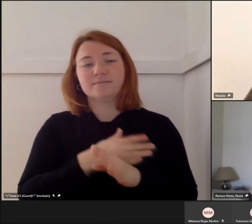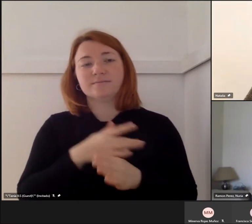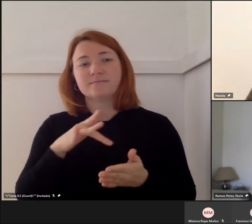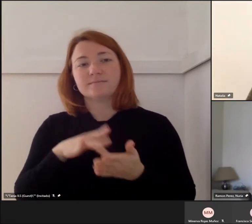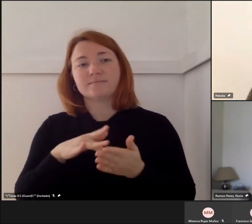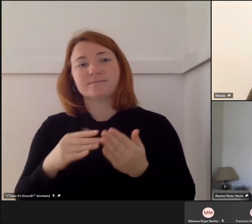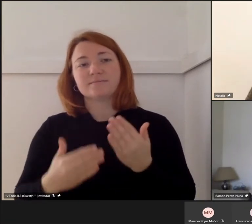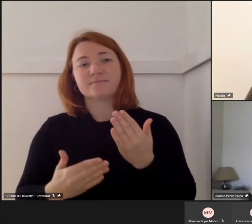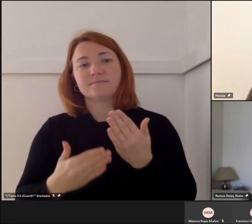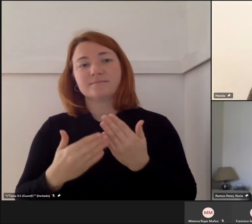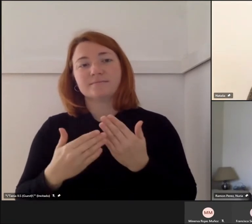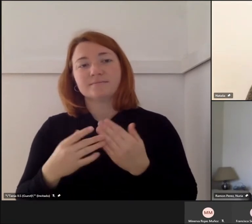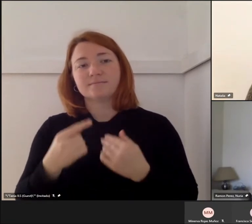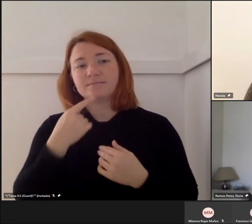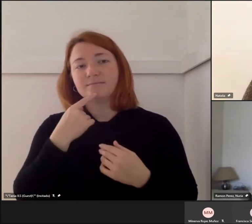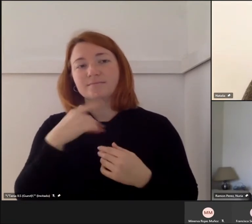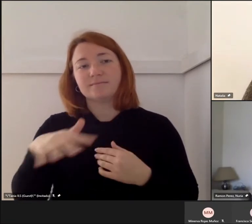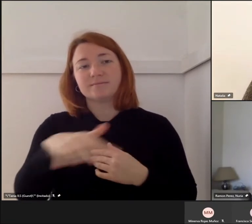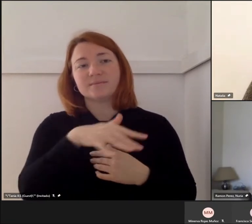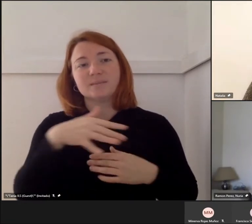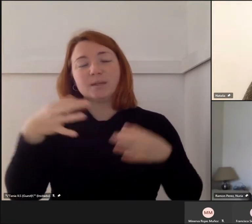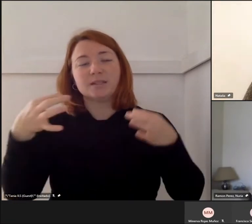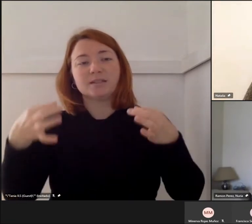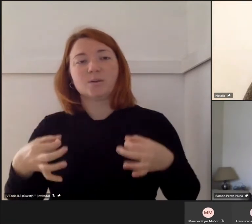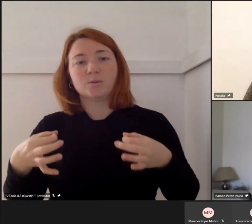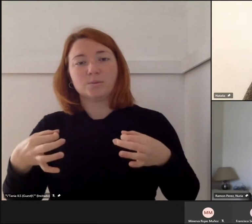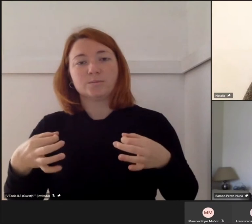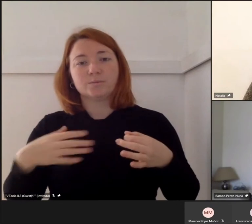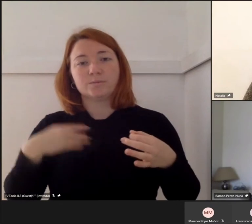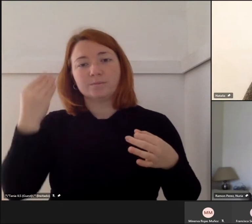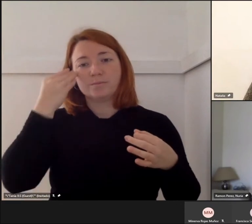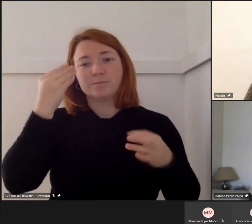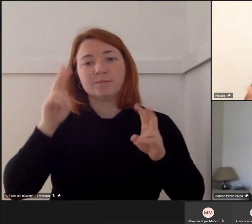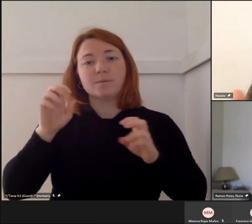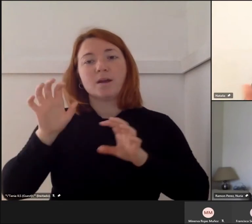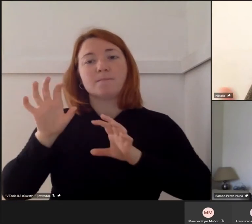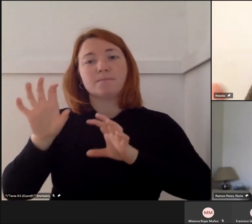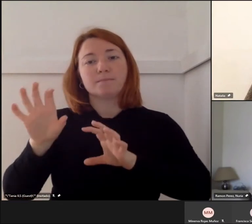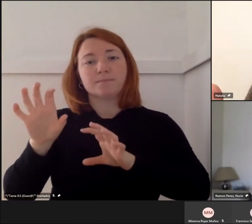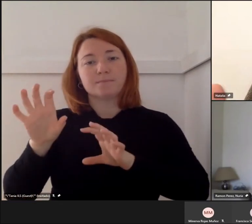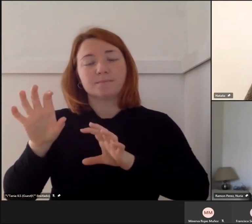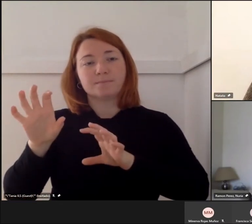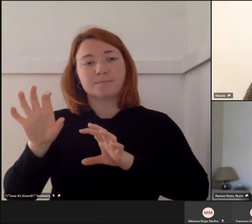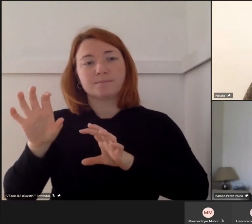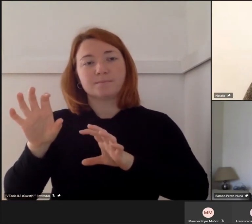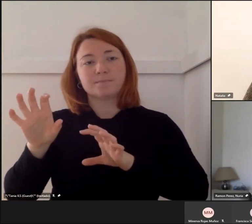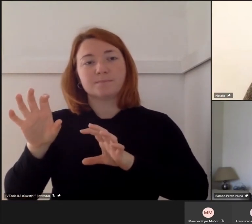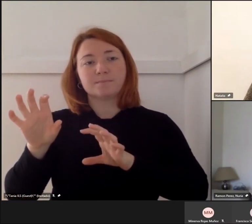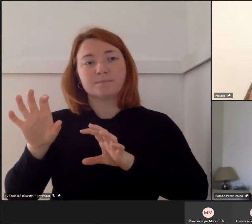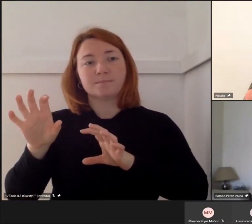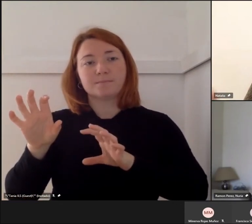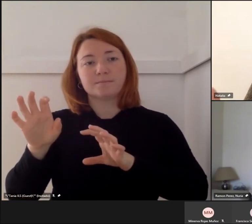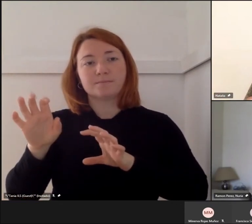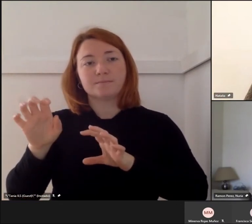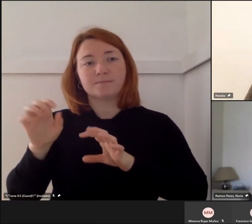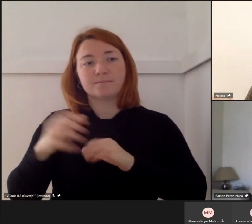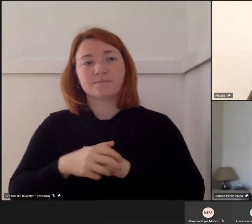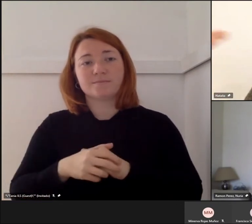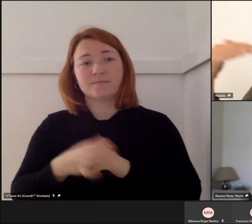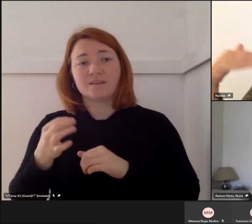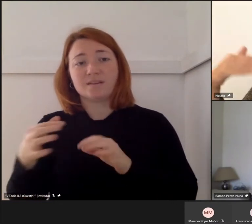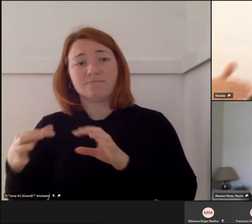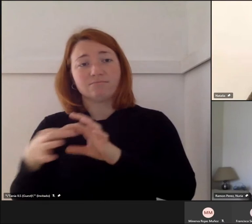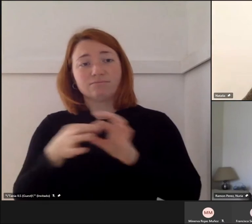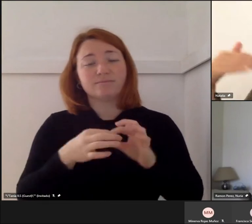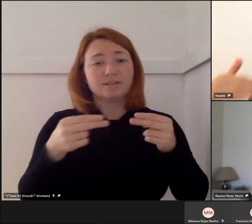tema dels espais segurs, no? Vull dir, jo penso que aquí amb el tema de violència, vull dir, i ho hem vist durant el confinament, han tingut molt a veure, o tindrien que tenir molt a